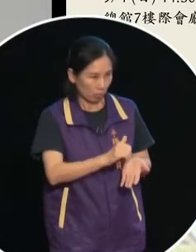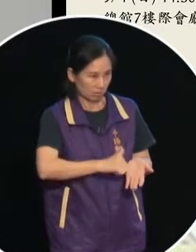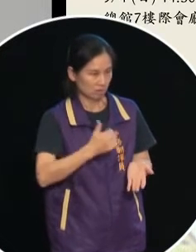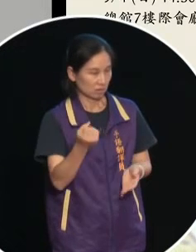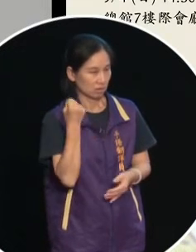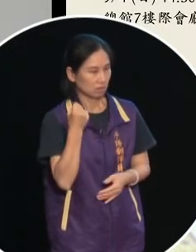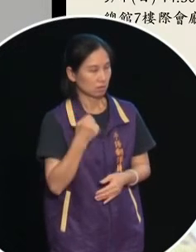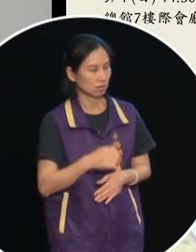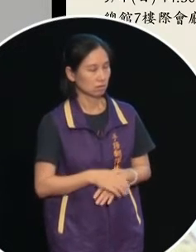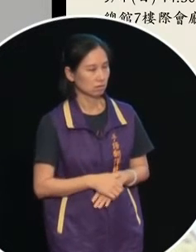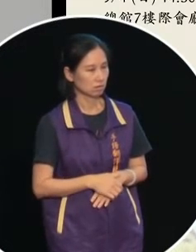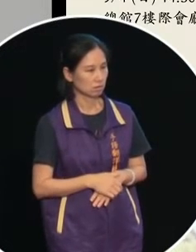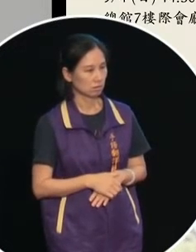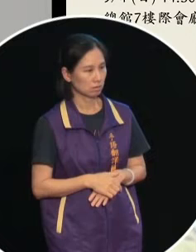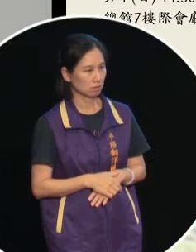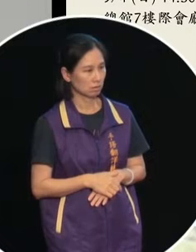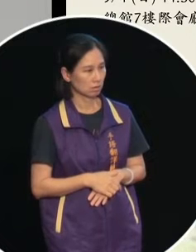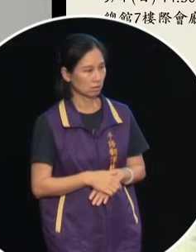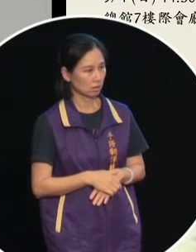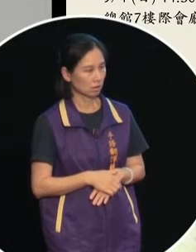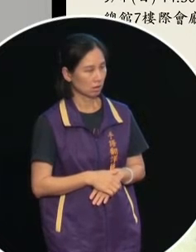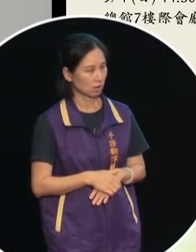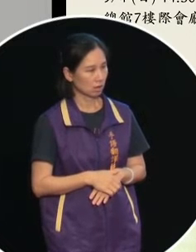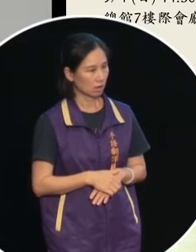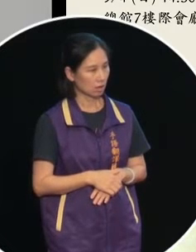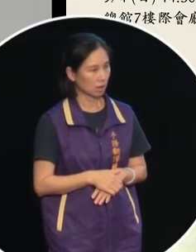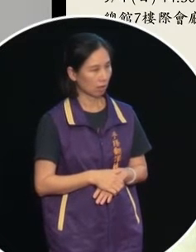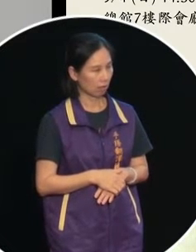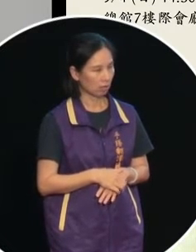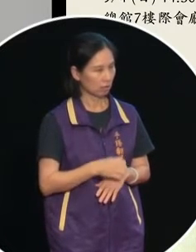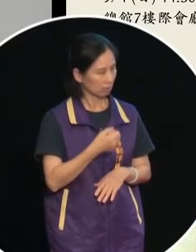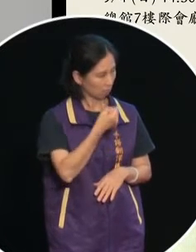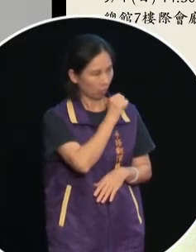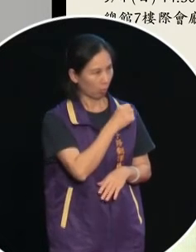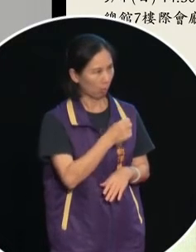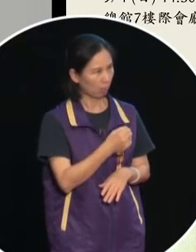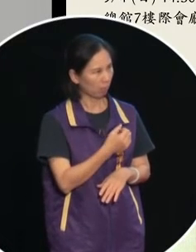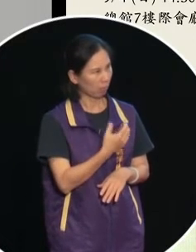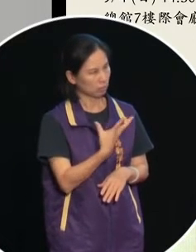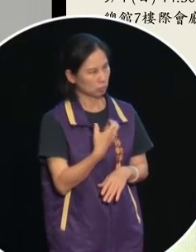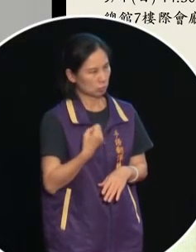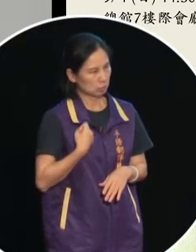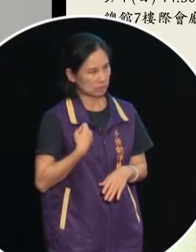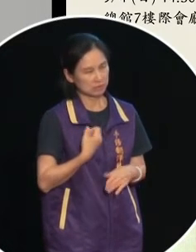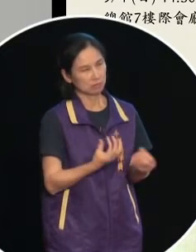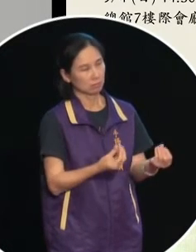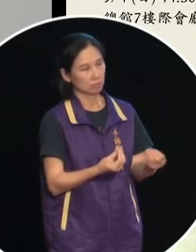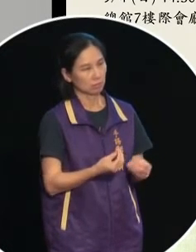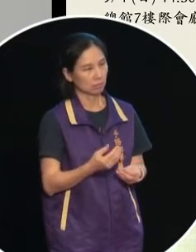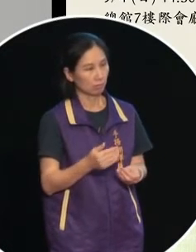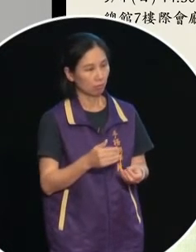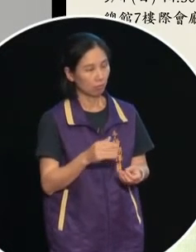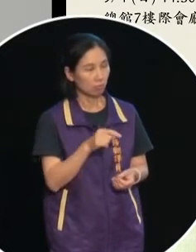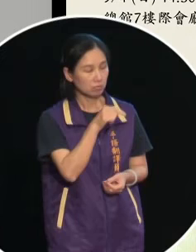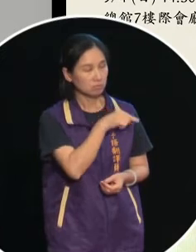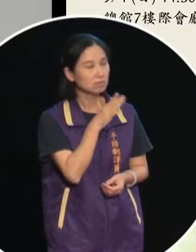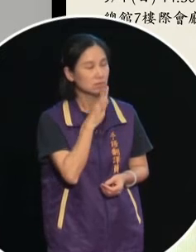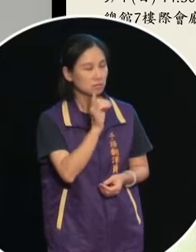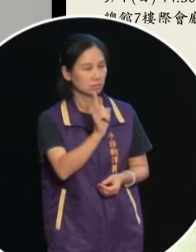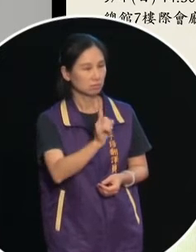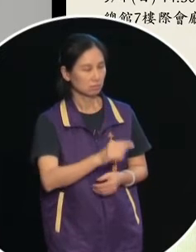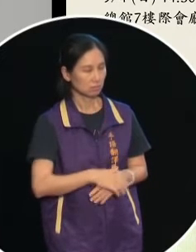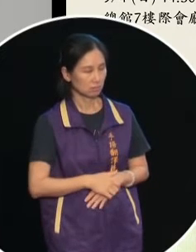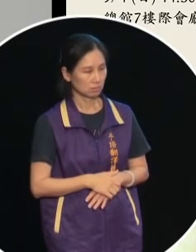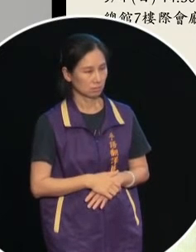个部分是可能台湾社会没有那么的理解了解到的地方。什么是软实力？就是一